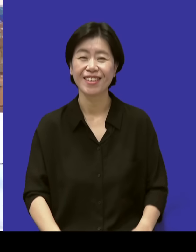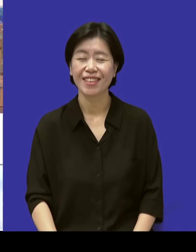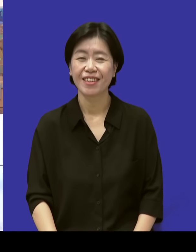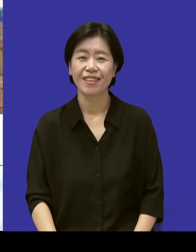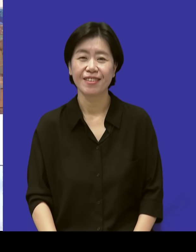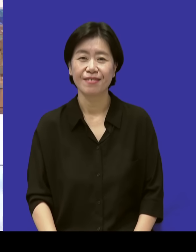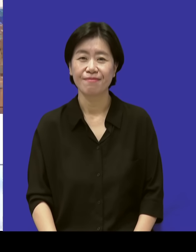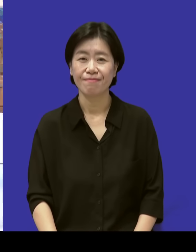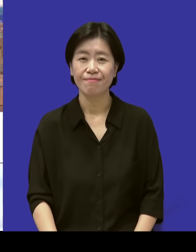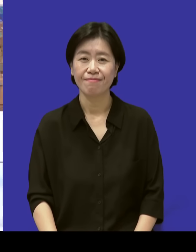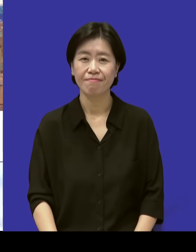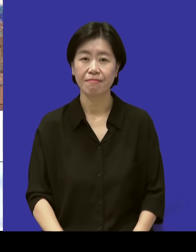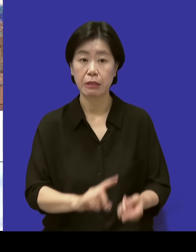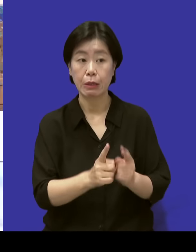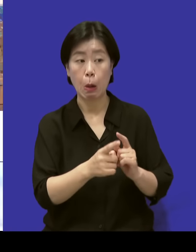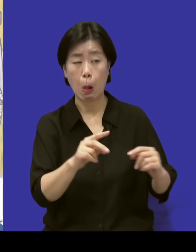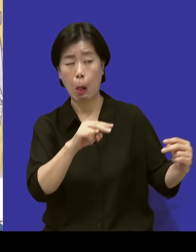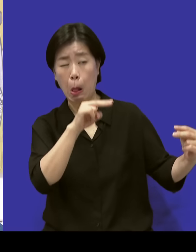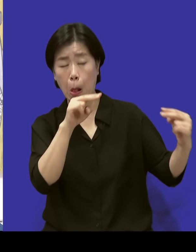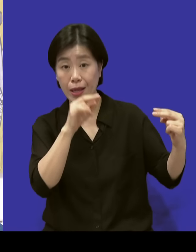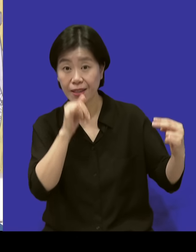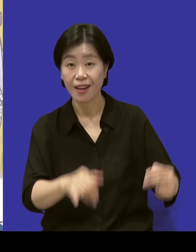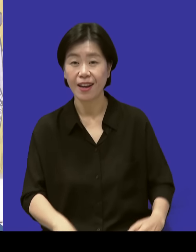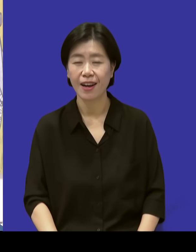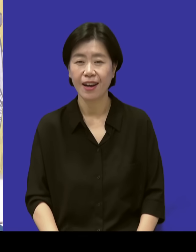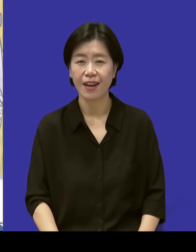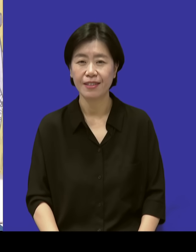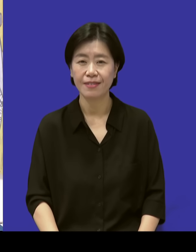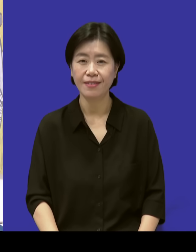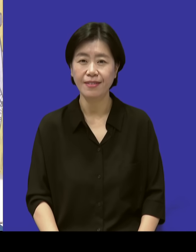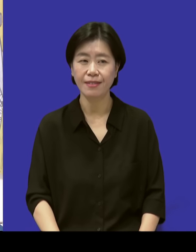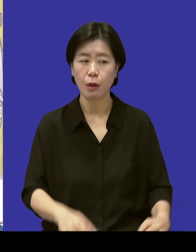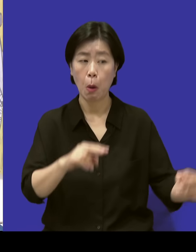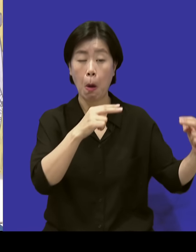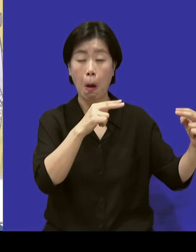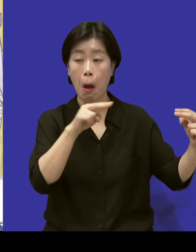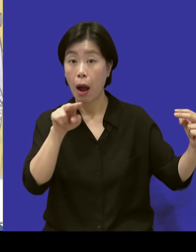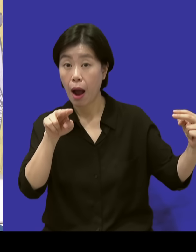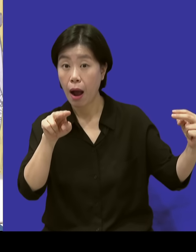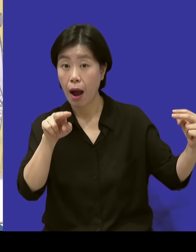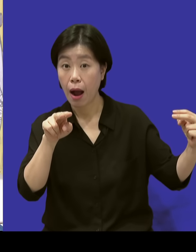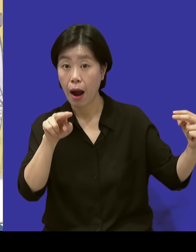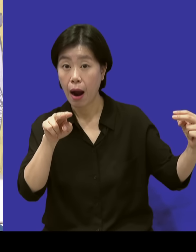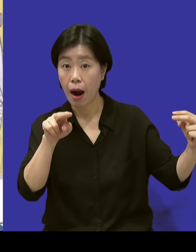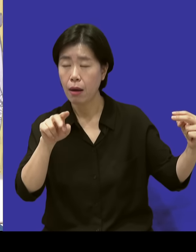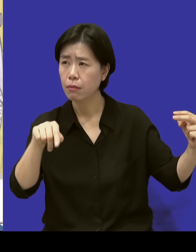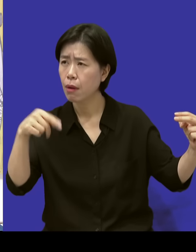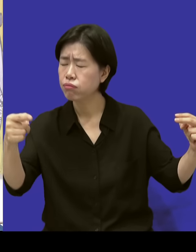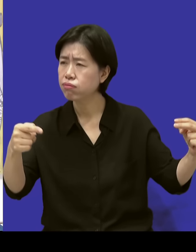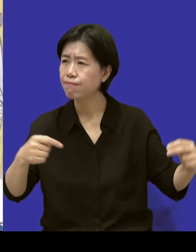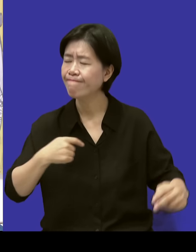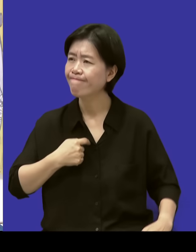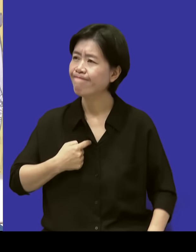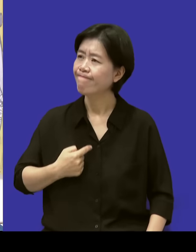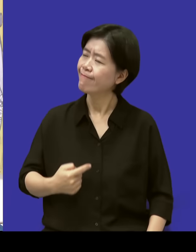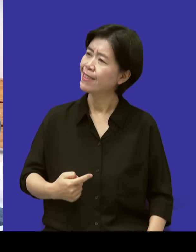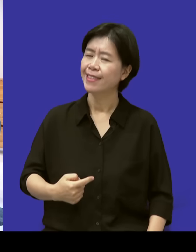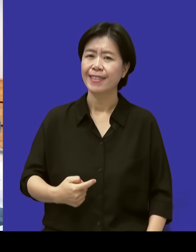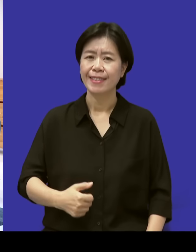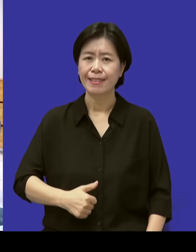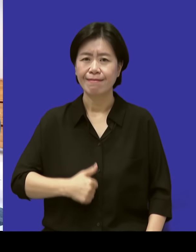네. 네. 눈싸움을 걸기도 하는데 제가 네. 그게 눈싸움을 했다가 눈을 딱 피하고 나서 네. 집에 가니까 막 미치겠더라고요. 아, 내가 수용자한테